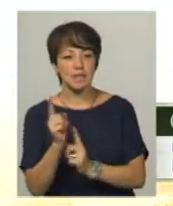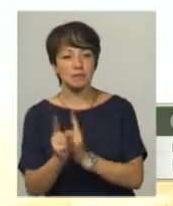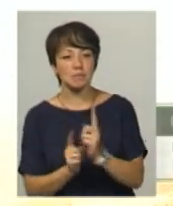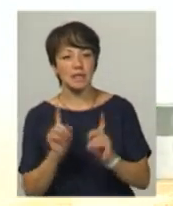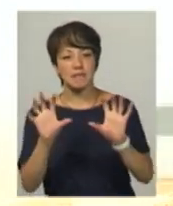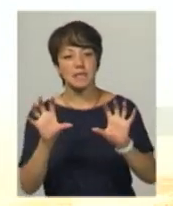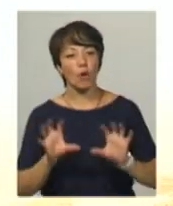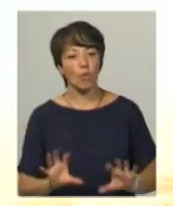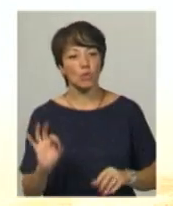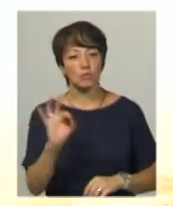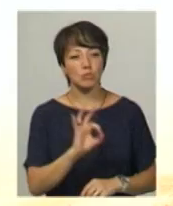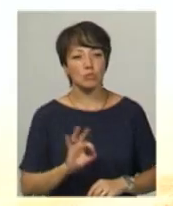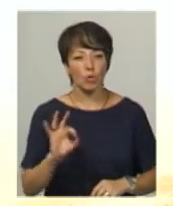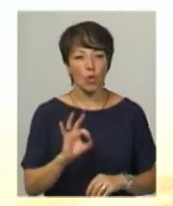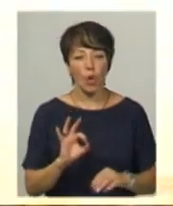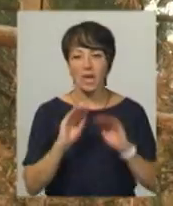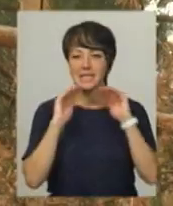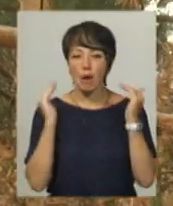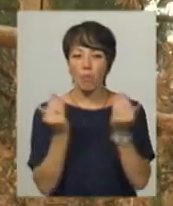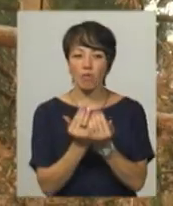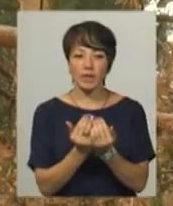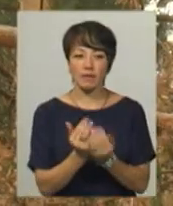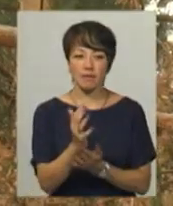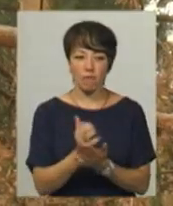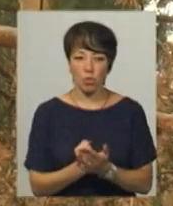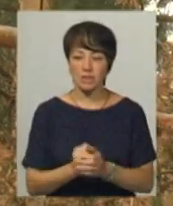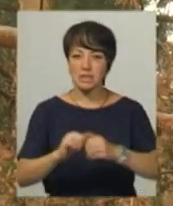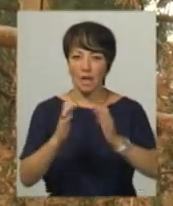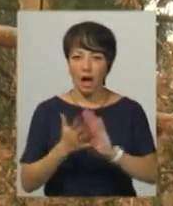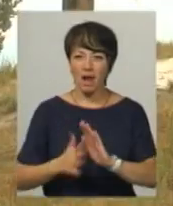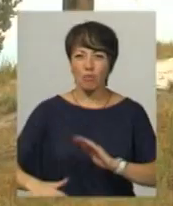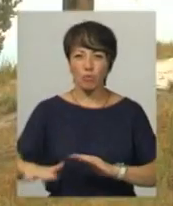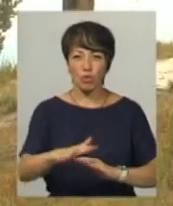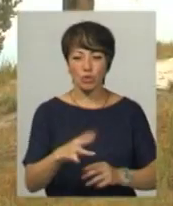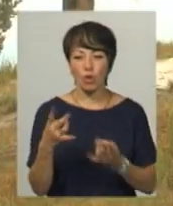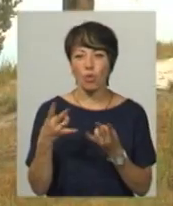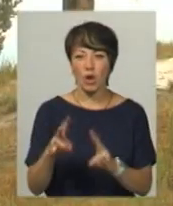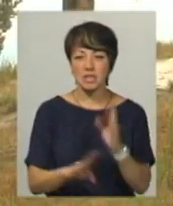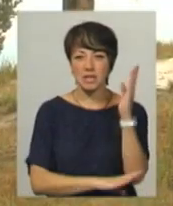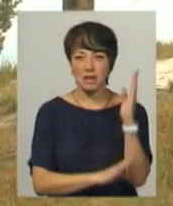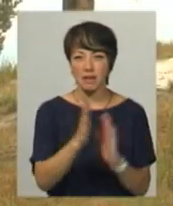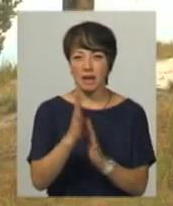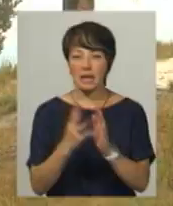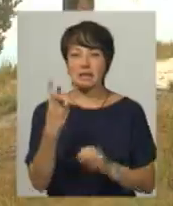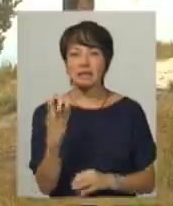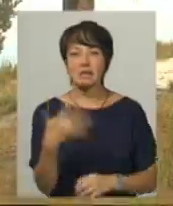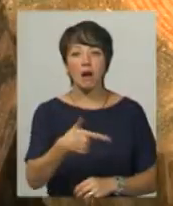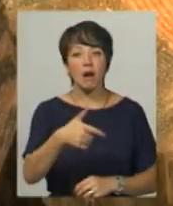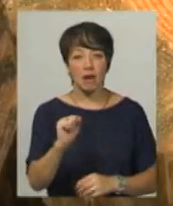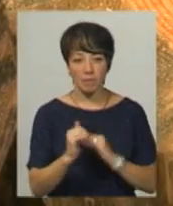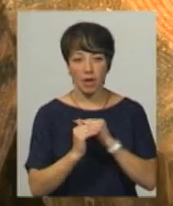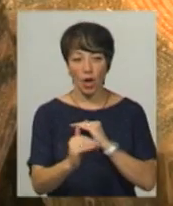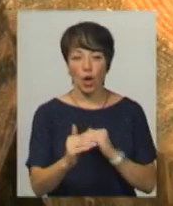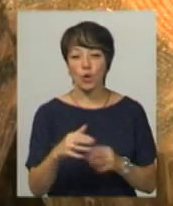про природозаповідний фонд. Загальна площа ураження соснових насаджень в Малому Поліссі – понад 350 гектарів. У